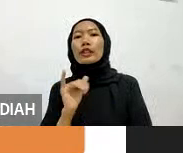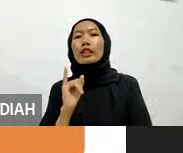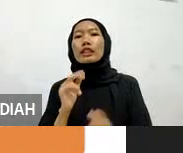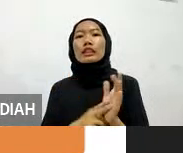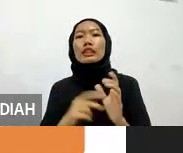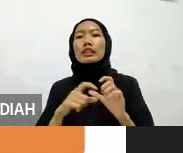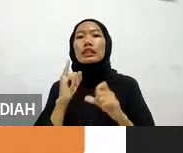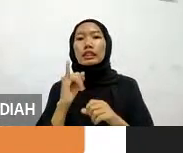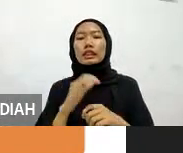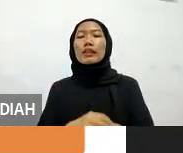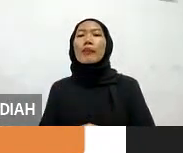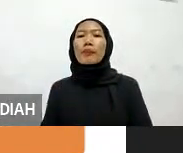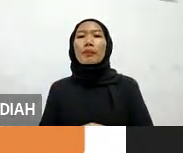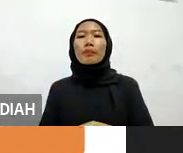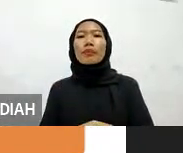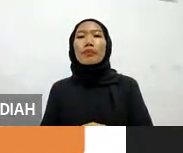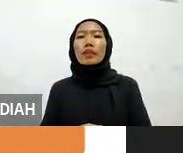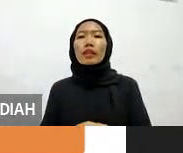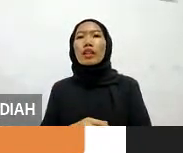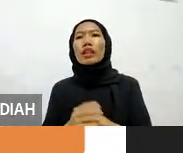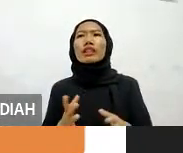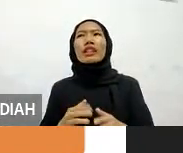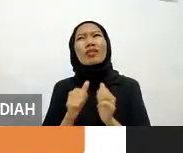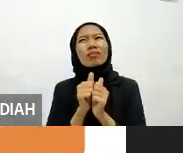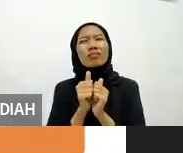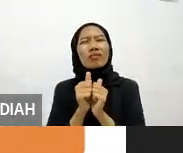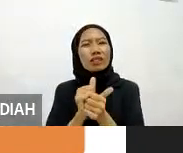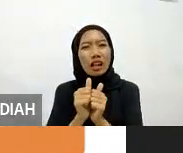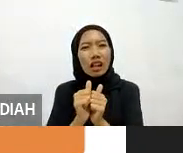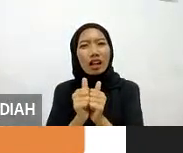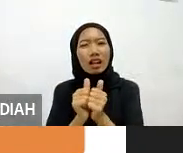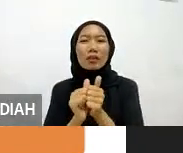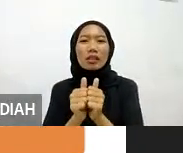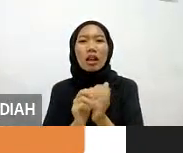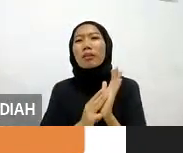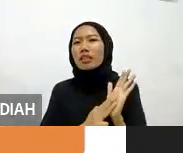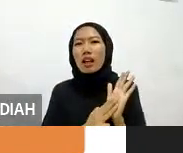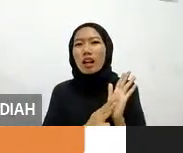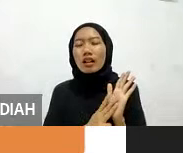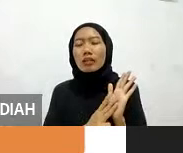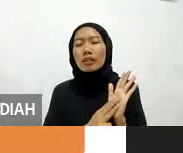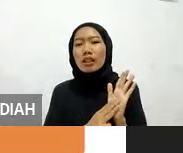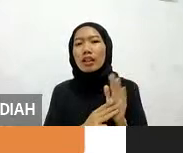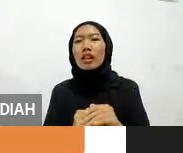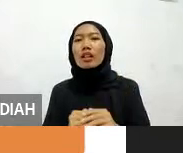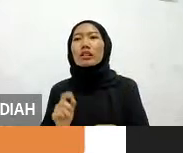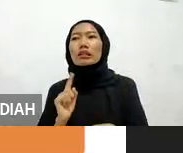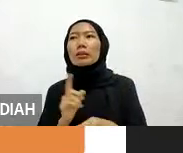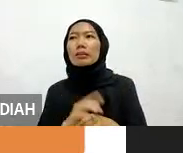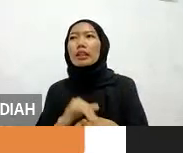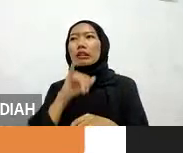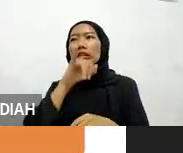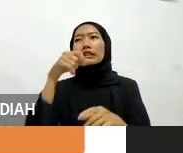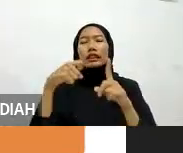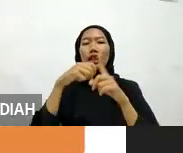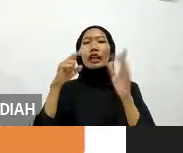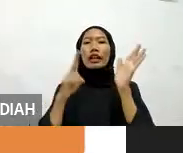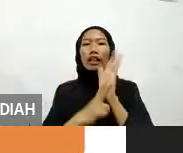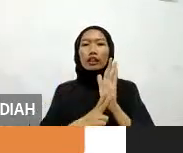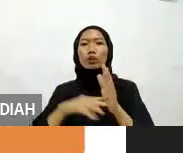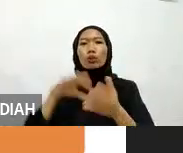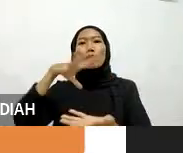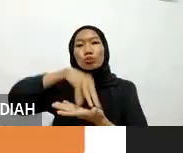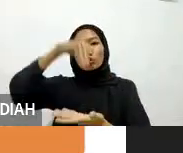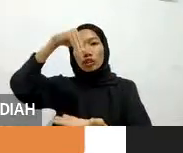sentral, padahal kita beroperasi di desentralisasi, sistem yang desentralisasi. Ini membingungkan masih